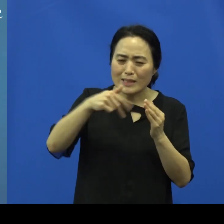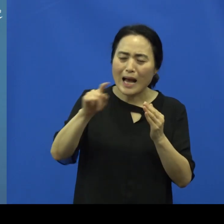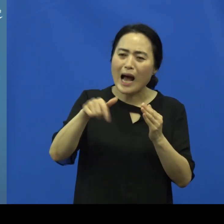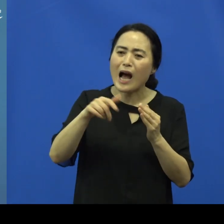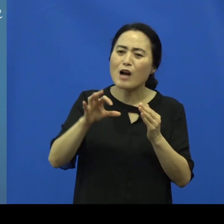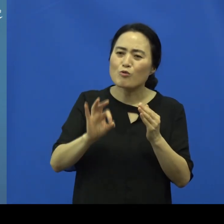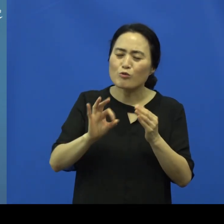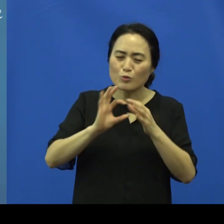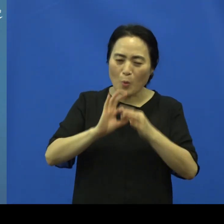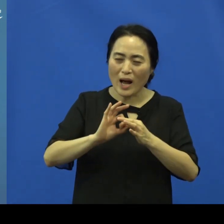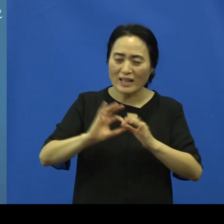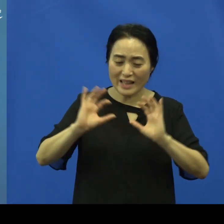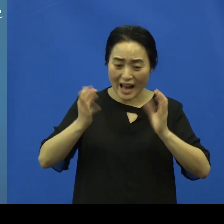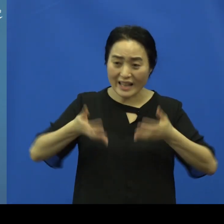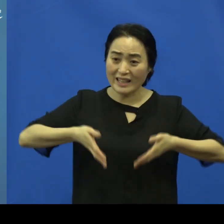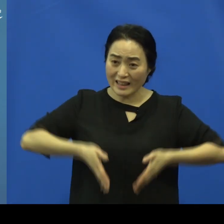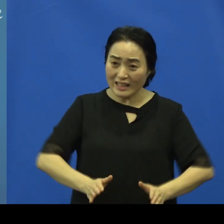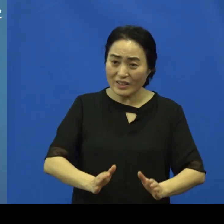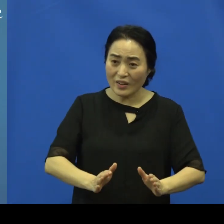통하여 아이를 낳았으니까.